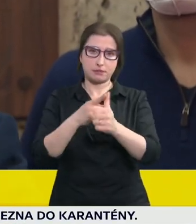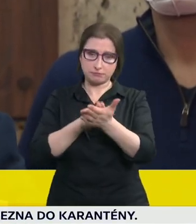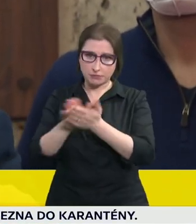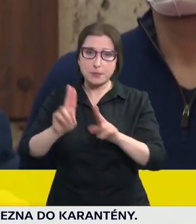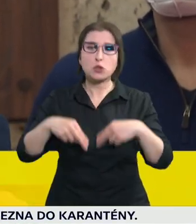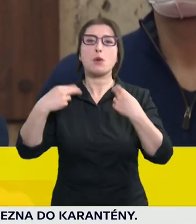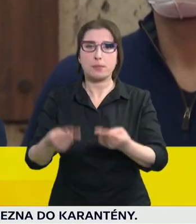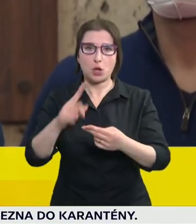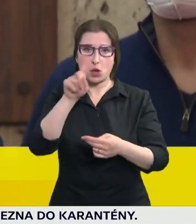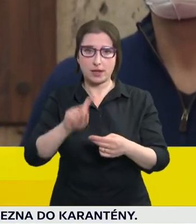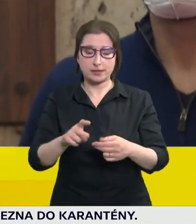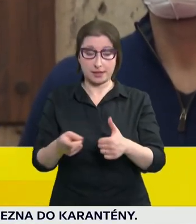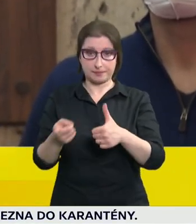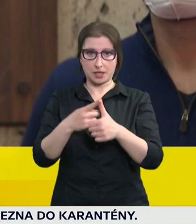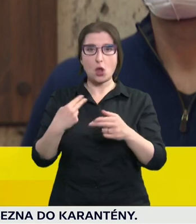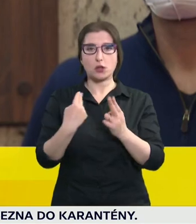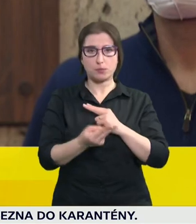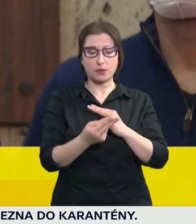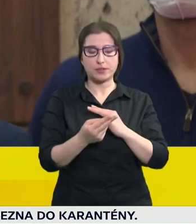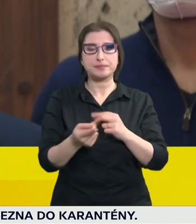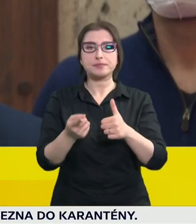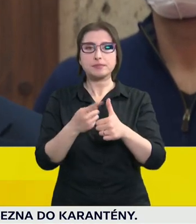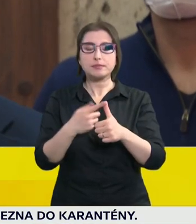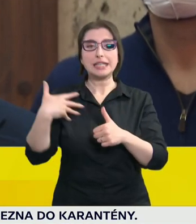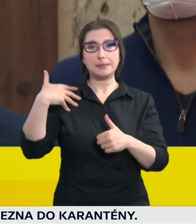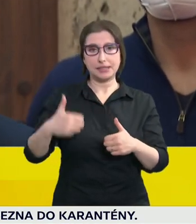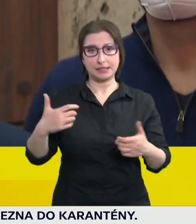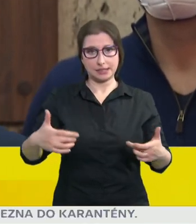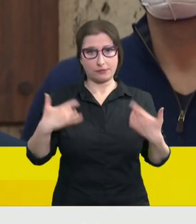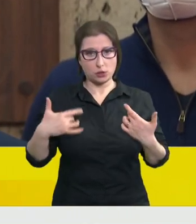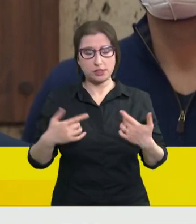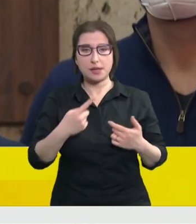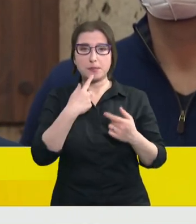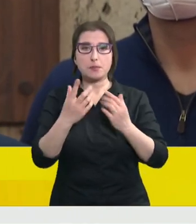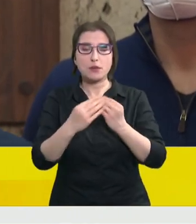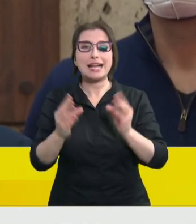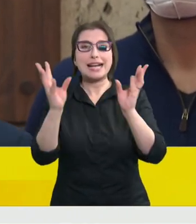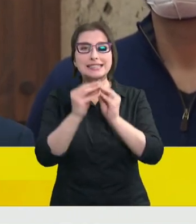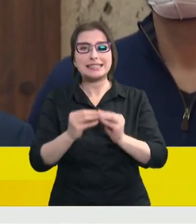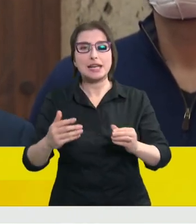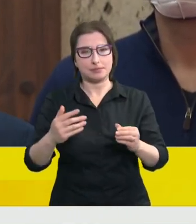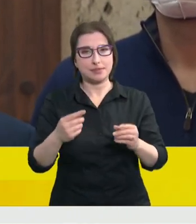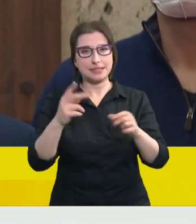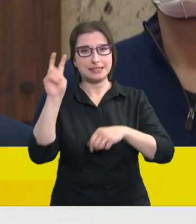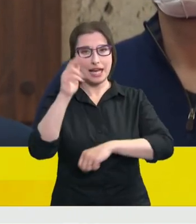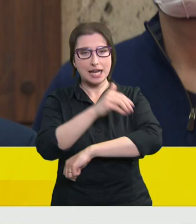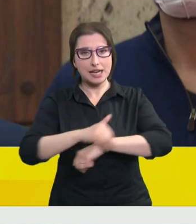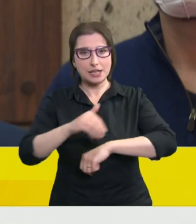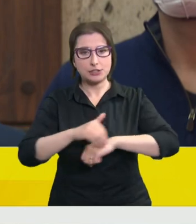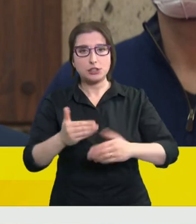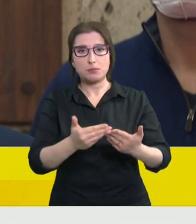Prosím postupně, děkuji. V tuto chvíli pan ministr má informaci, že ten systém zahraniční pomoci by se měl aktivovat, pokud se